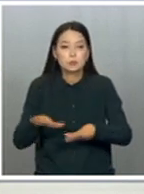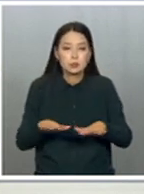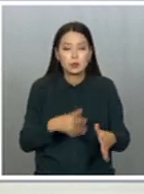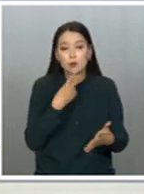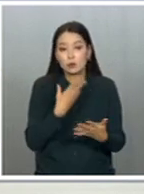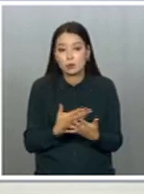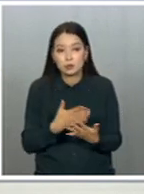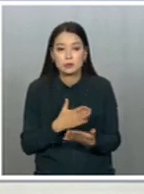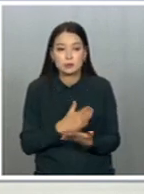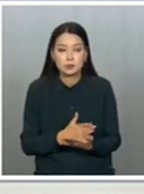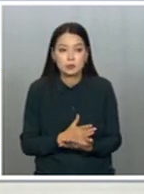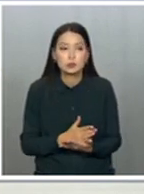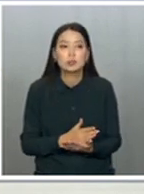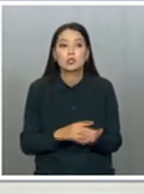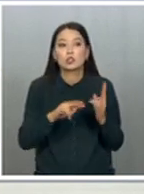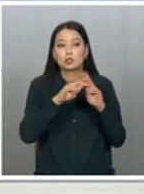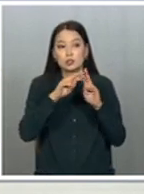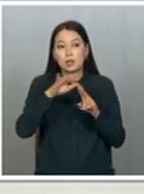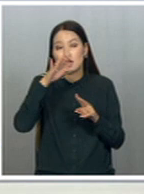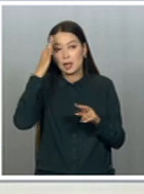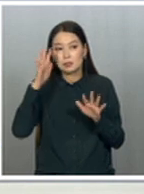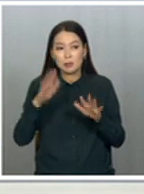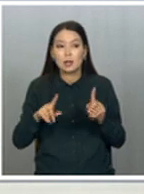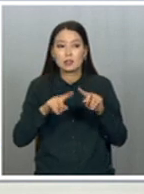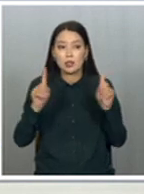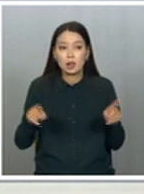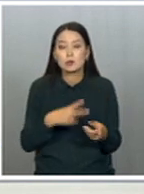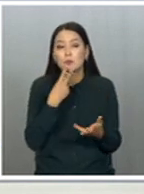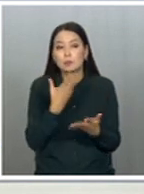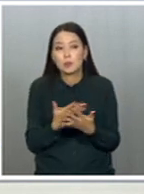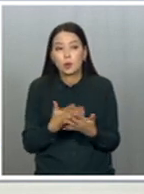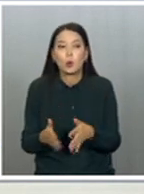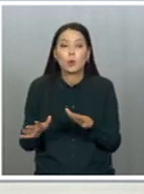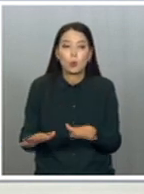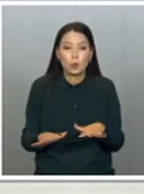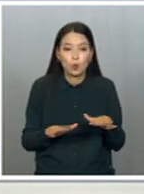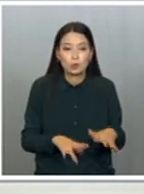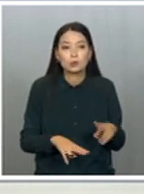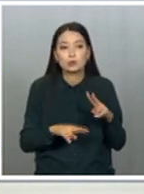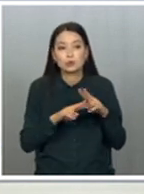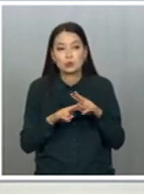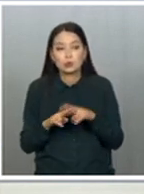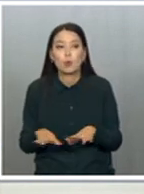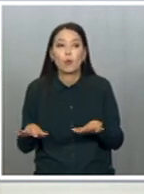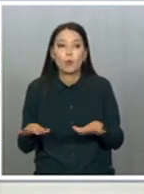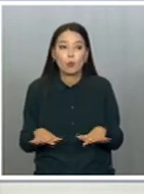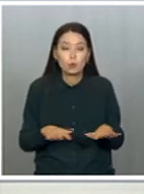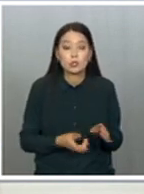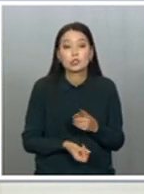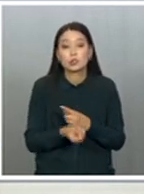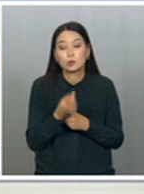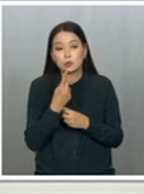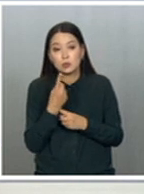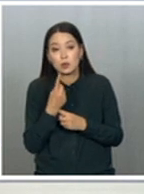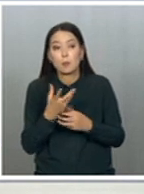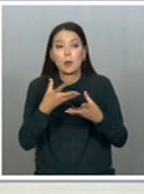көрсетілген. Жұлдызды аспанның жылжымалы картасы берілген орындағы жұлдыздардың орны, шығуы,